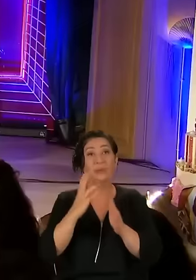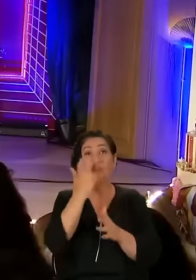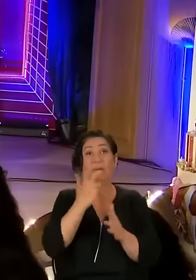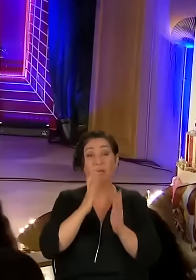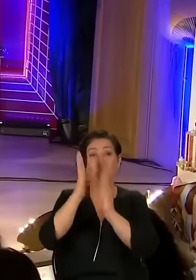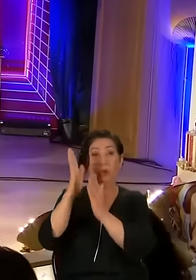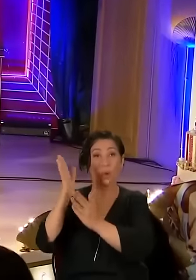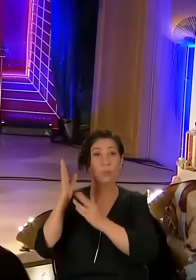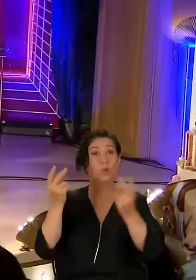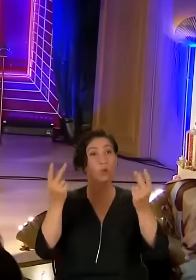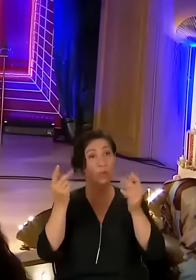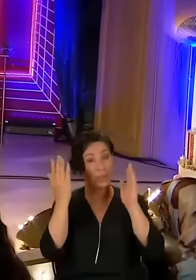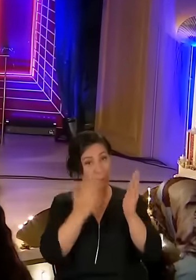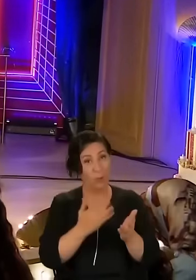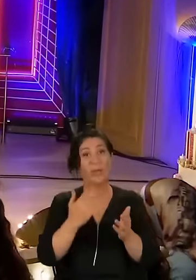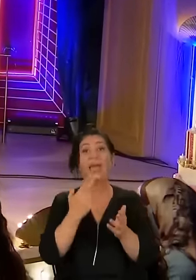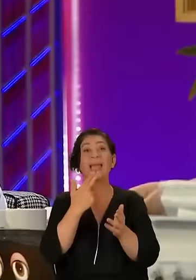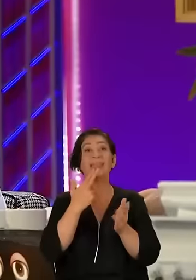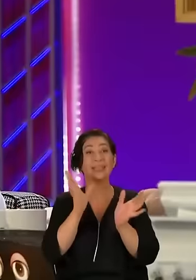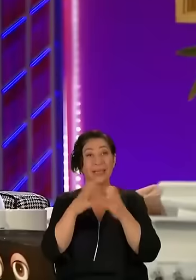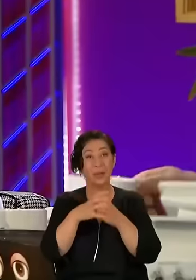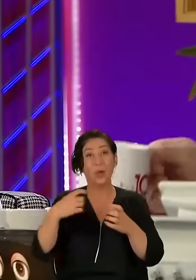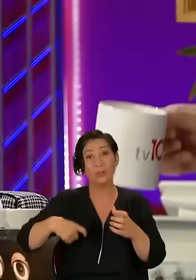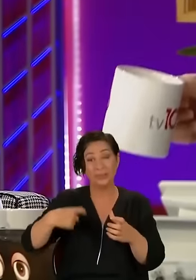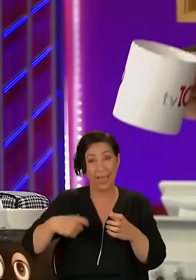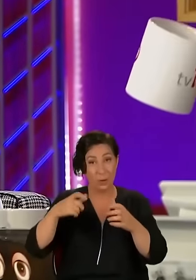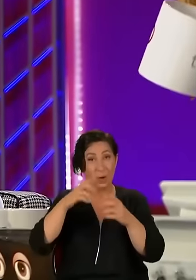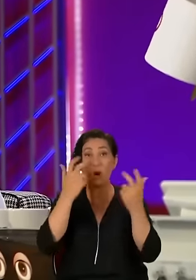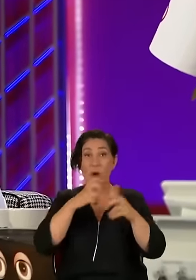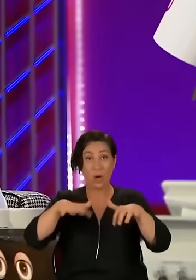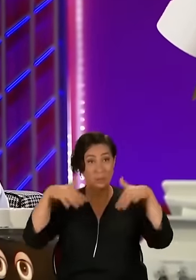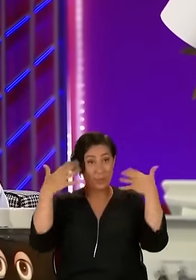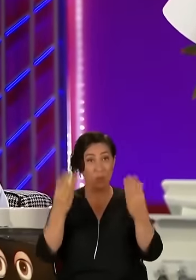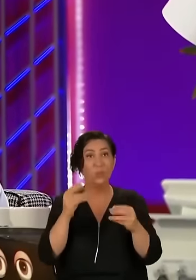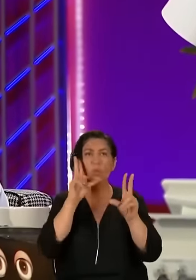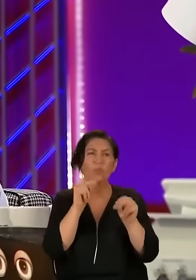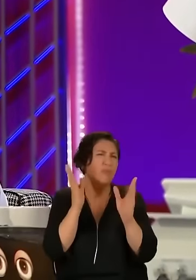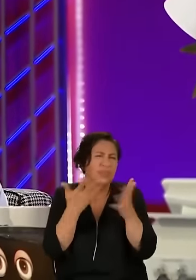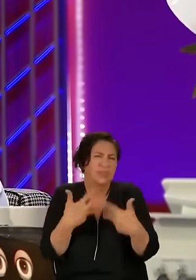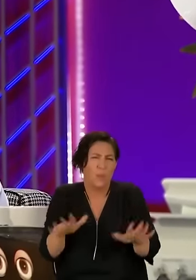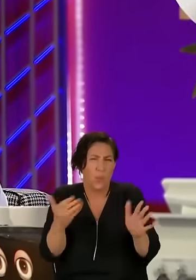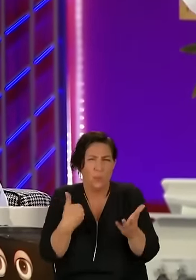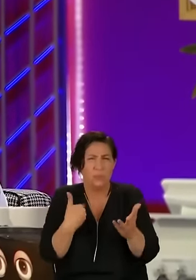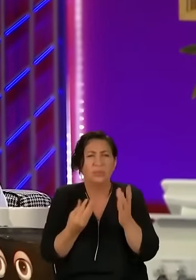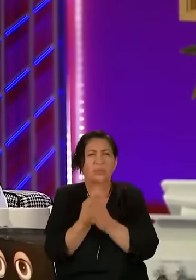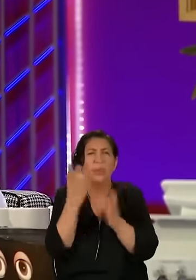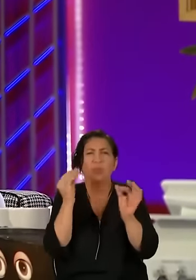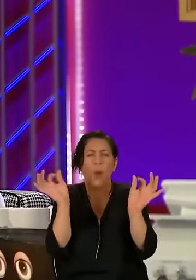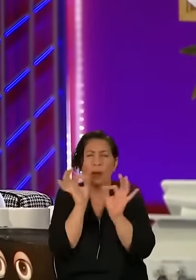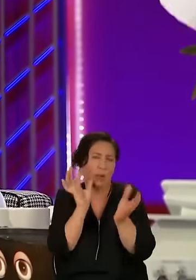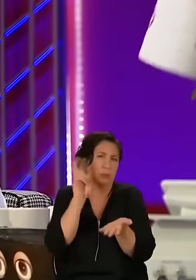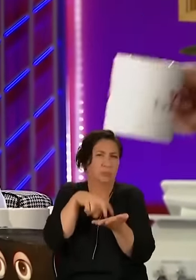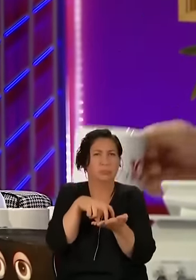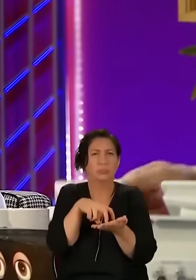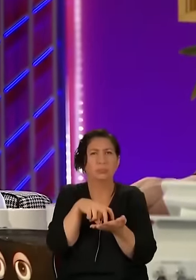oluyor. Düğünlere gidiyorsun, kadınlar matinesi, özel, evet, konserlerim, aynen, oluyor. Uykuyu çok sevmiyorum. Sabah çok erken